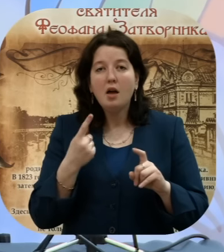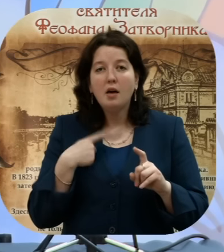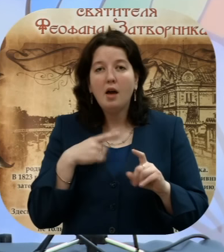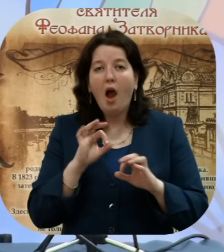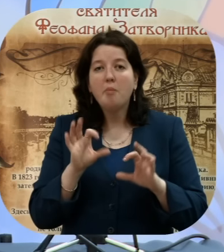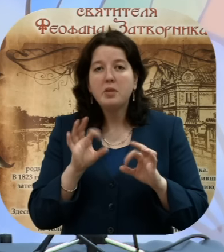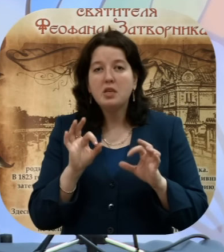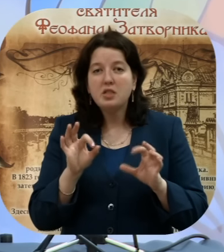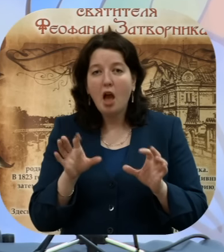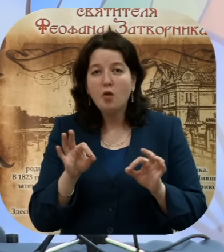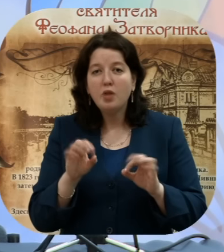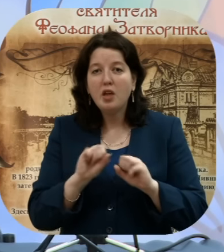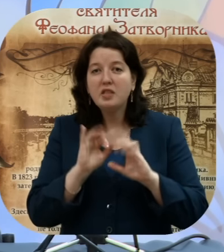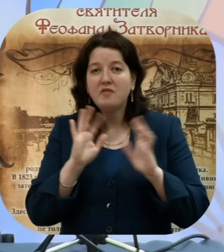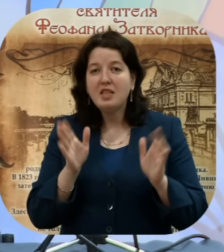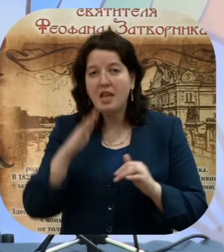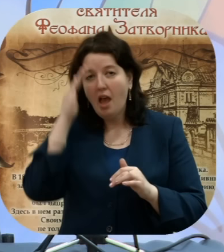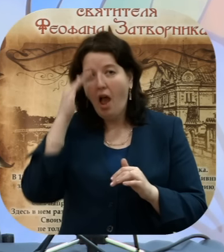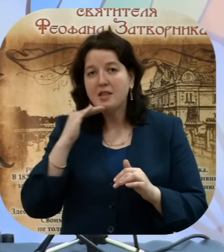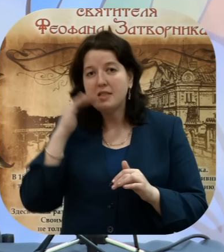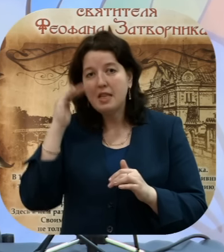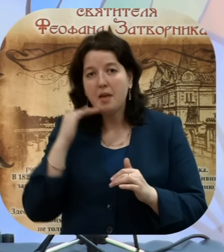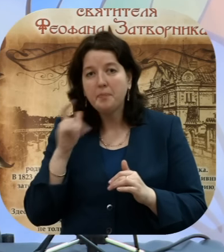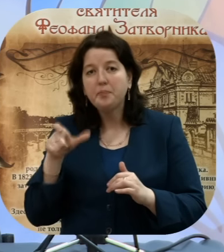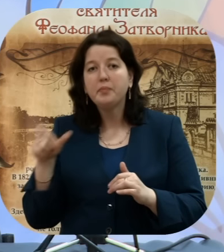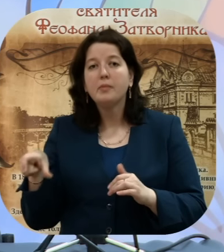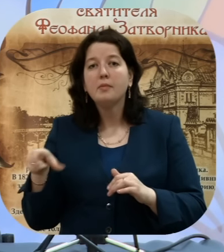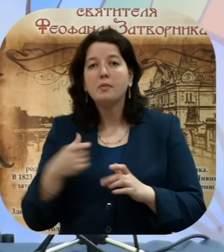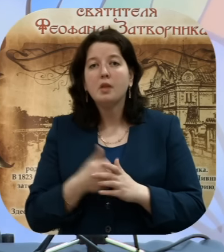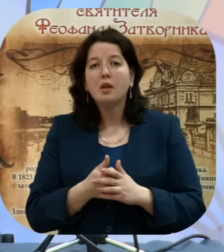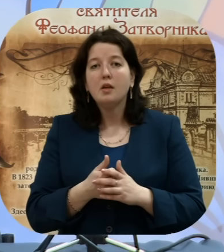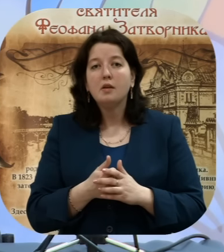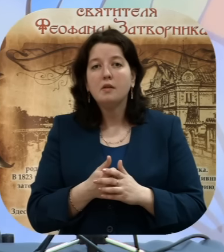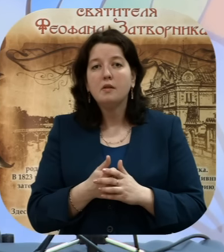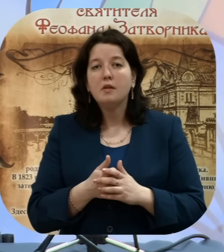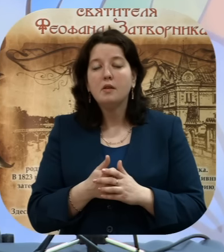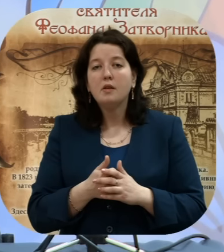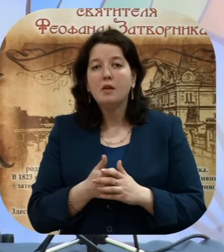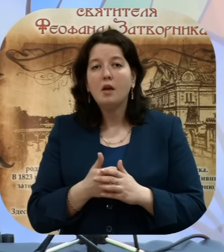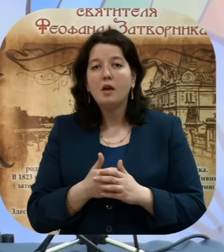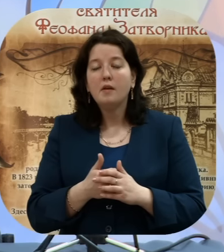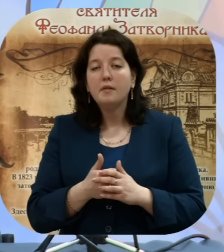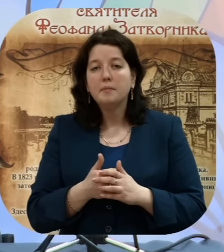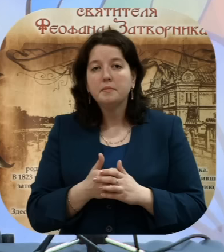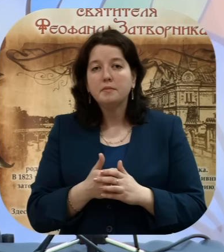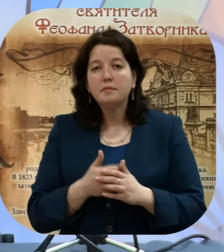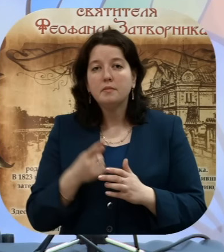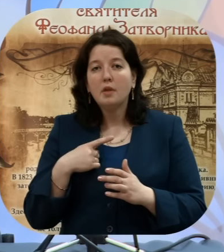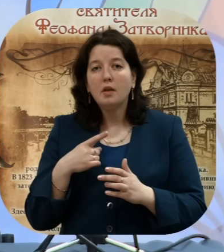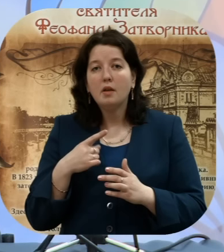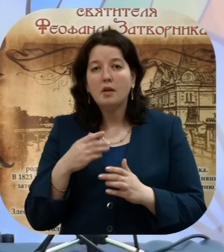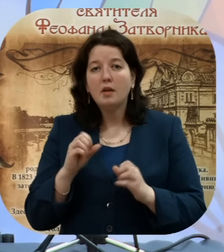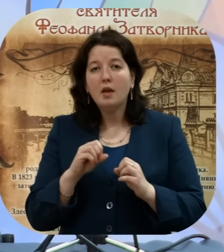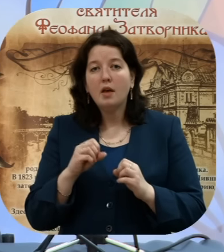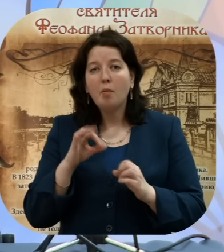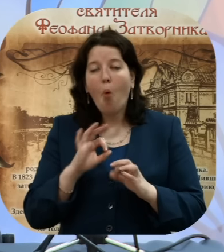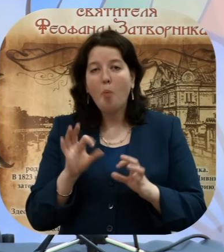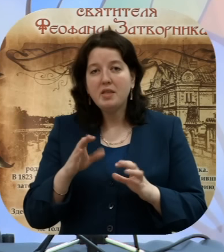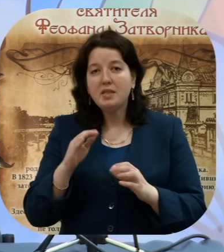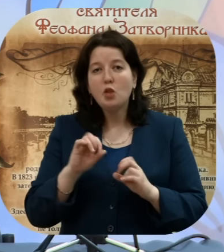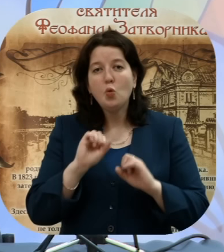есть по объяснению, потому что толкование как-то подчас звучит, да, по объяснению именно святых отцов. Речь